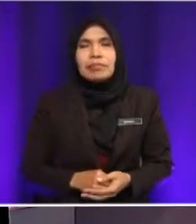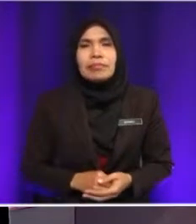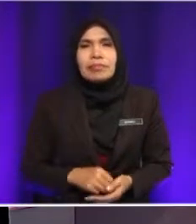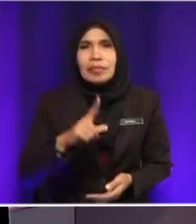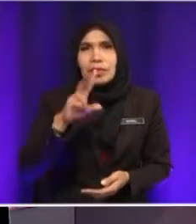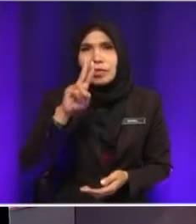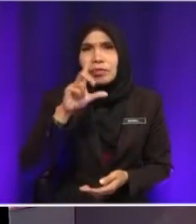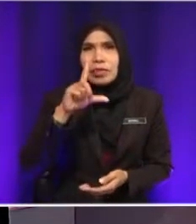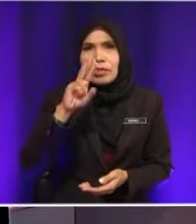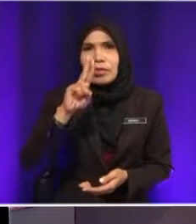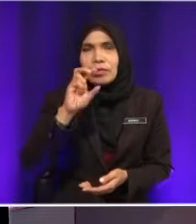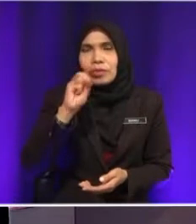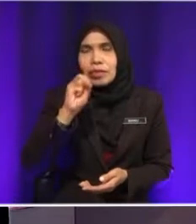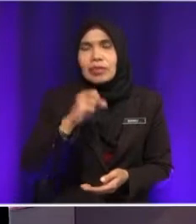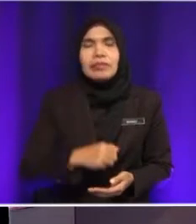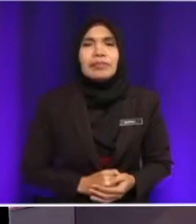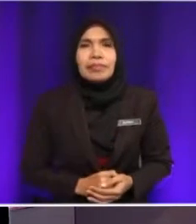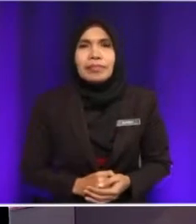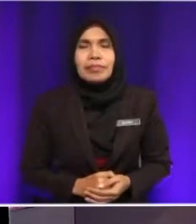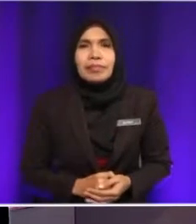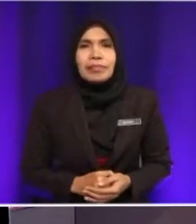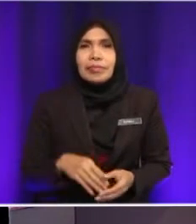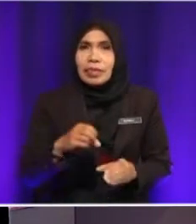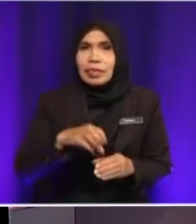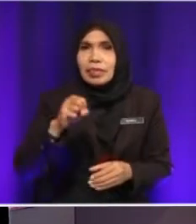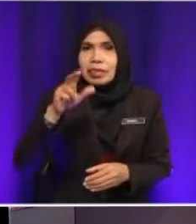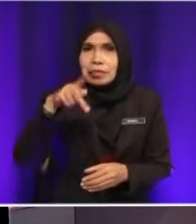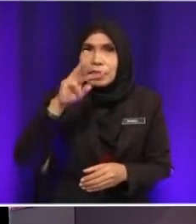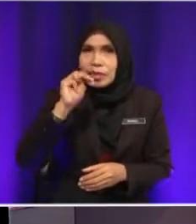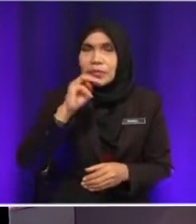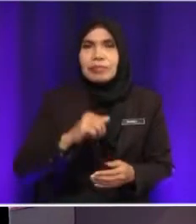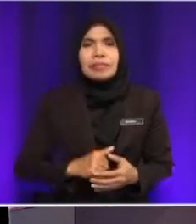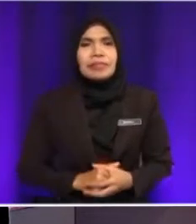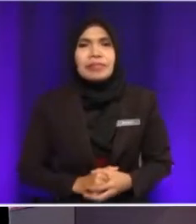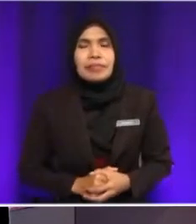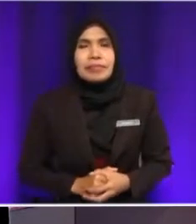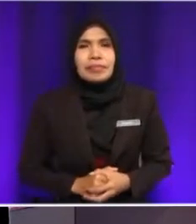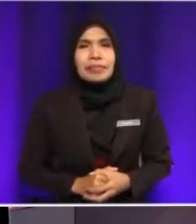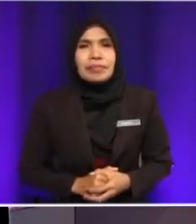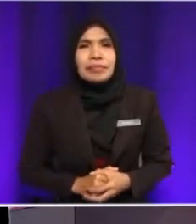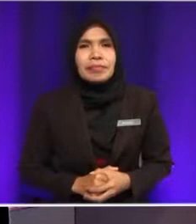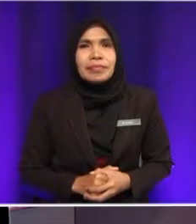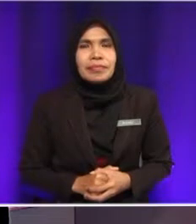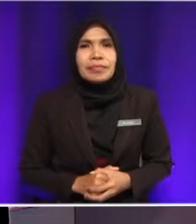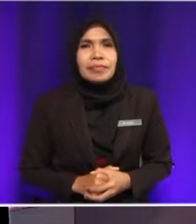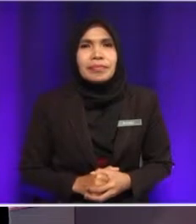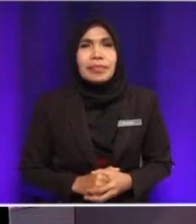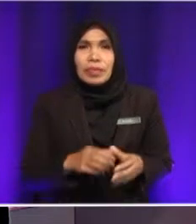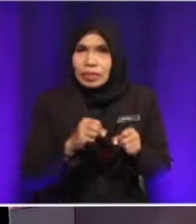ketika Islam menengah dan Sekolah Menengah Atas mengambil mata pelajaran sejarah dalam perusahaan SPM sekitar